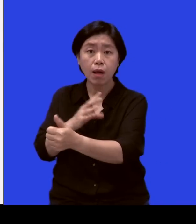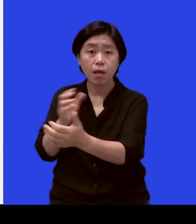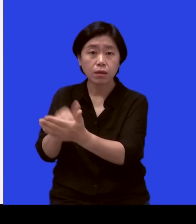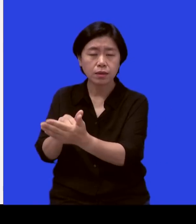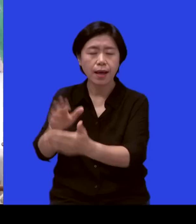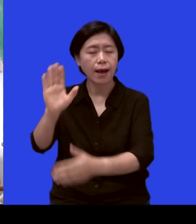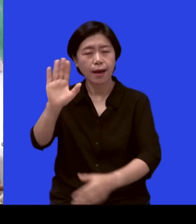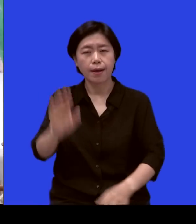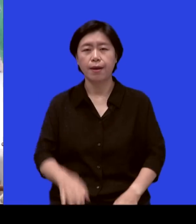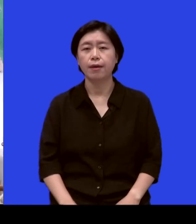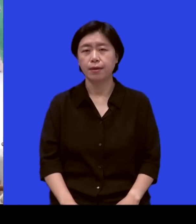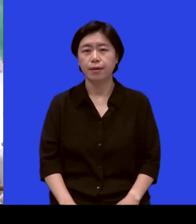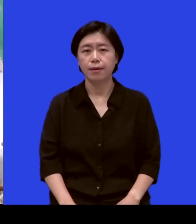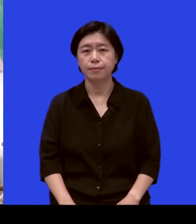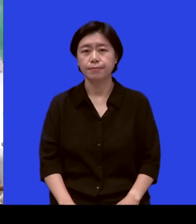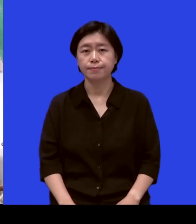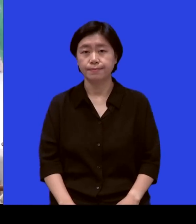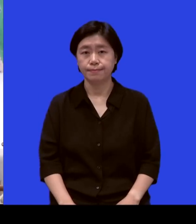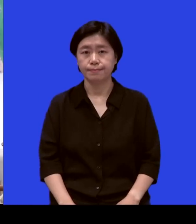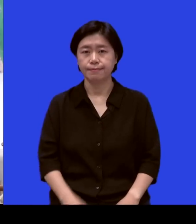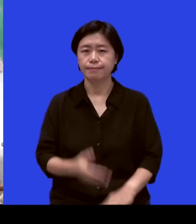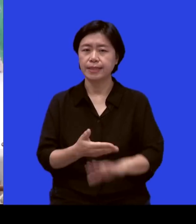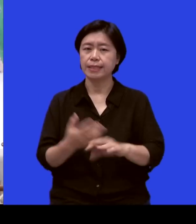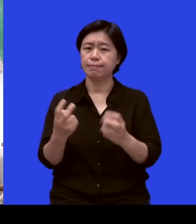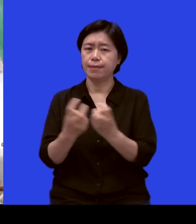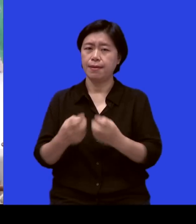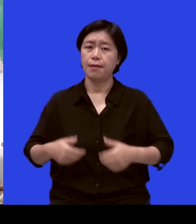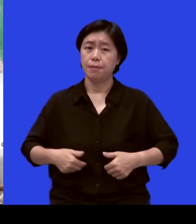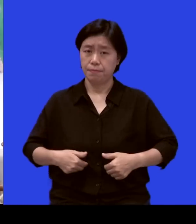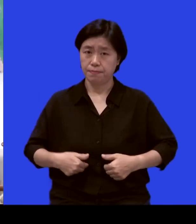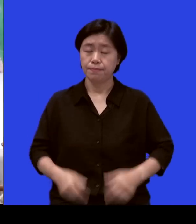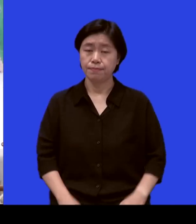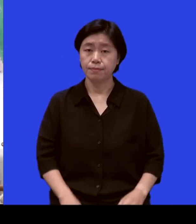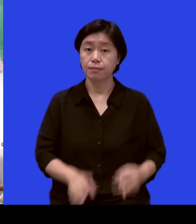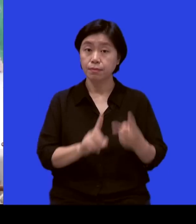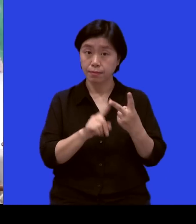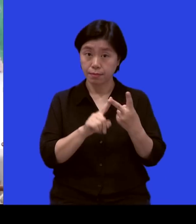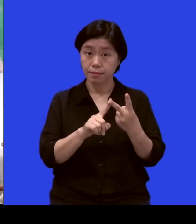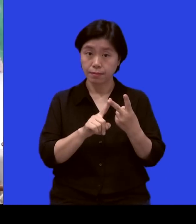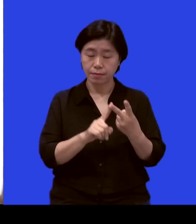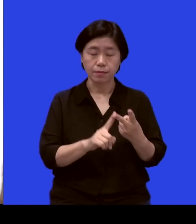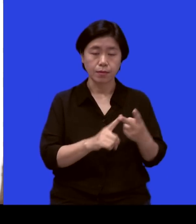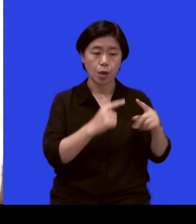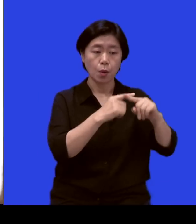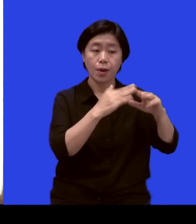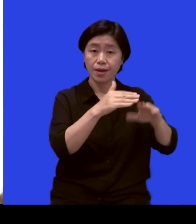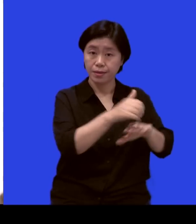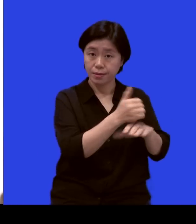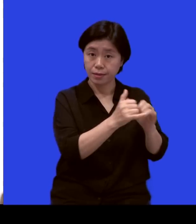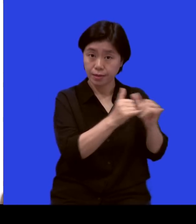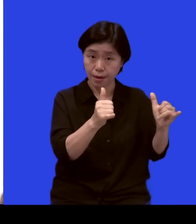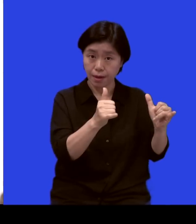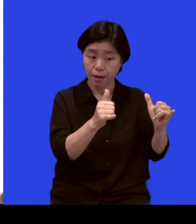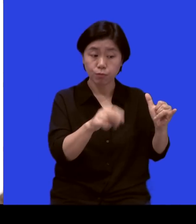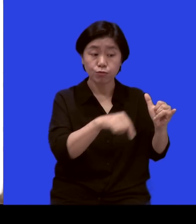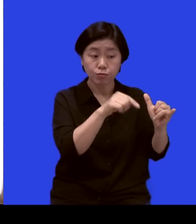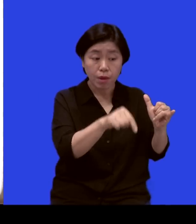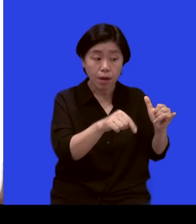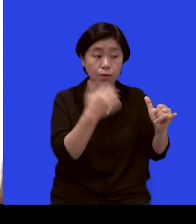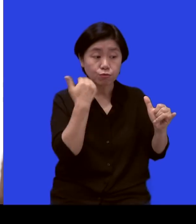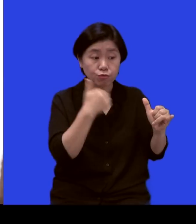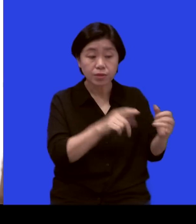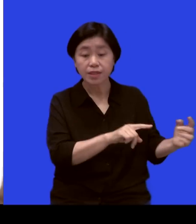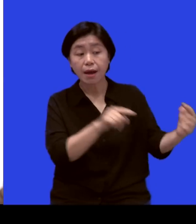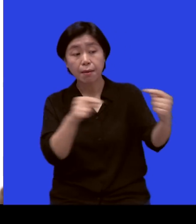안 되겠다. 그리고 이제 두 번째는 이분들만이 아니라 일반 교우들 중에서도 함께 공동생활을 할 수 있는 분들은